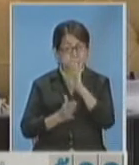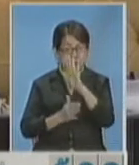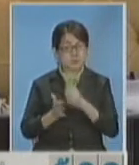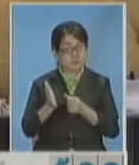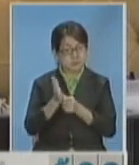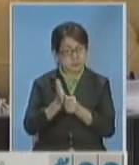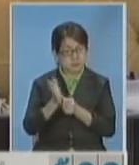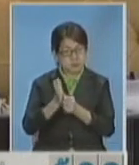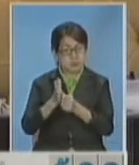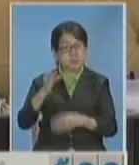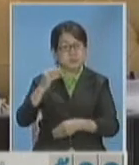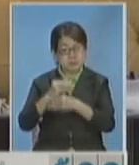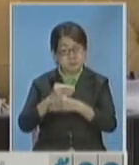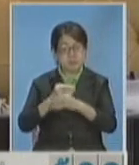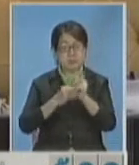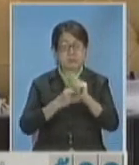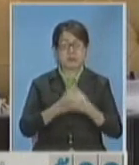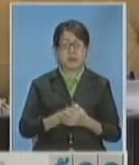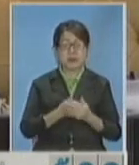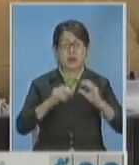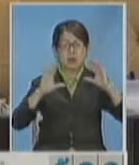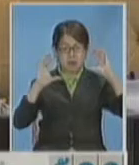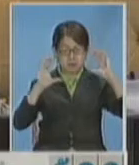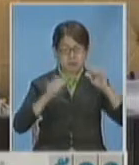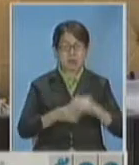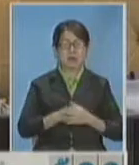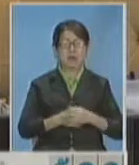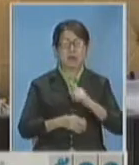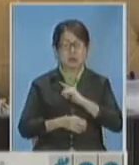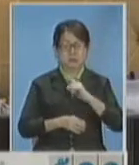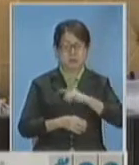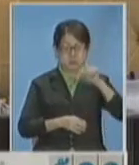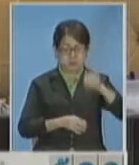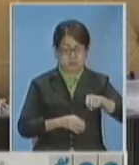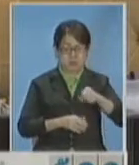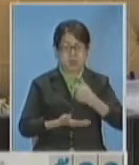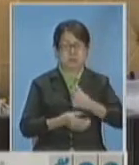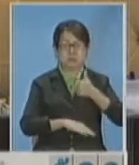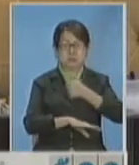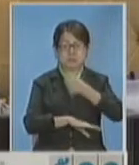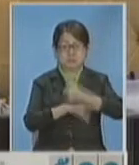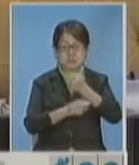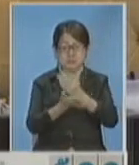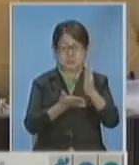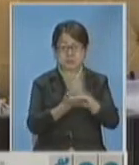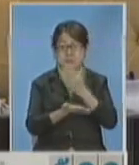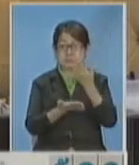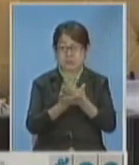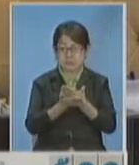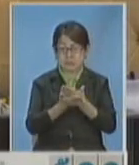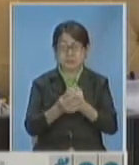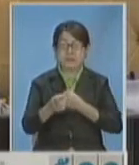มประเด็นนั้นก็รัฐบาลเป็นคนเป็นเจ้าภาพอยู่แล้วก็ถ้าจะอภิปรายกระทบไปถึงส่ว